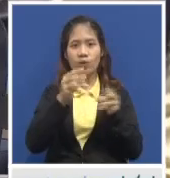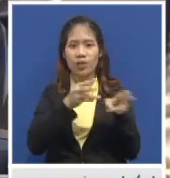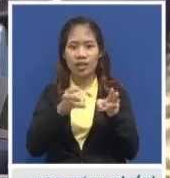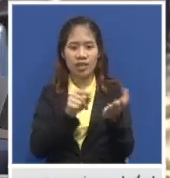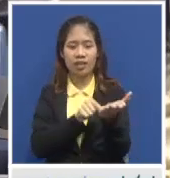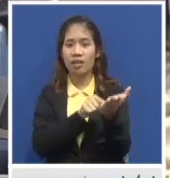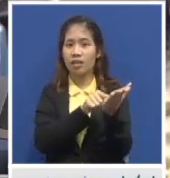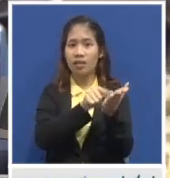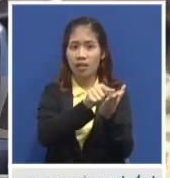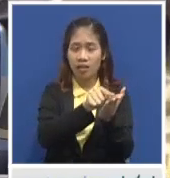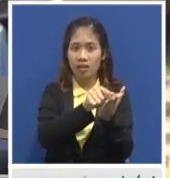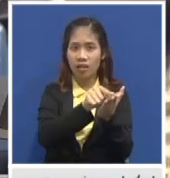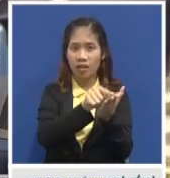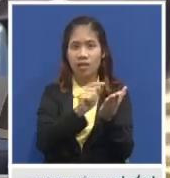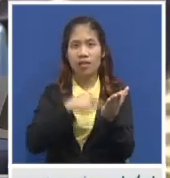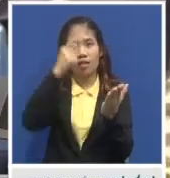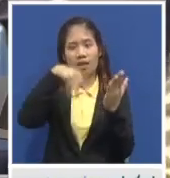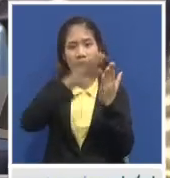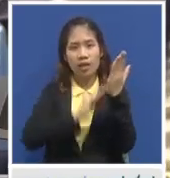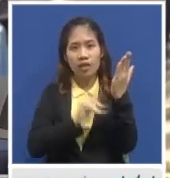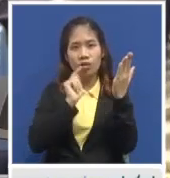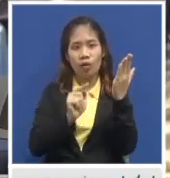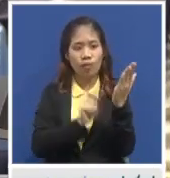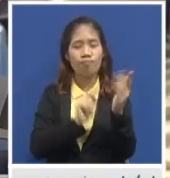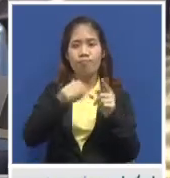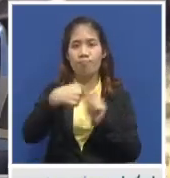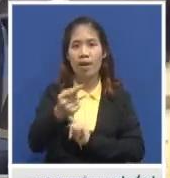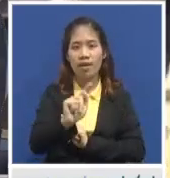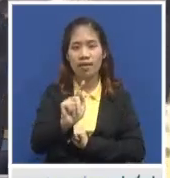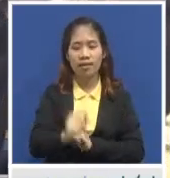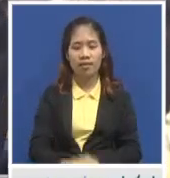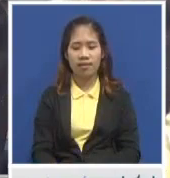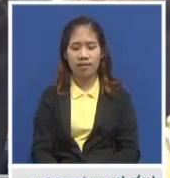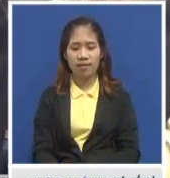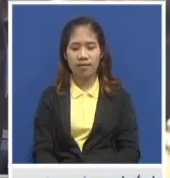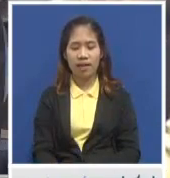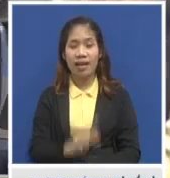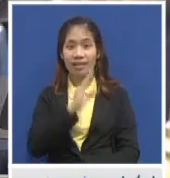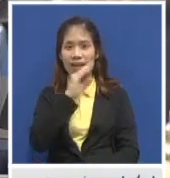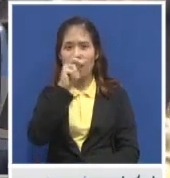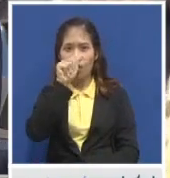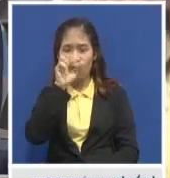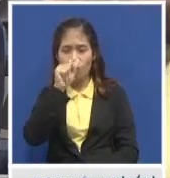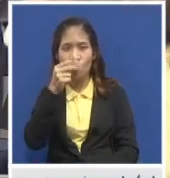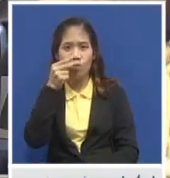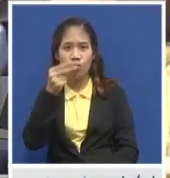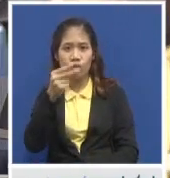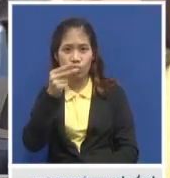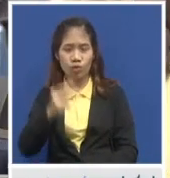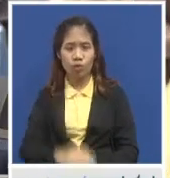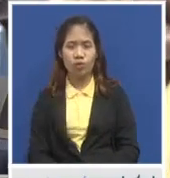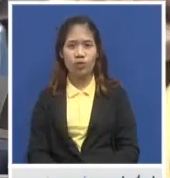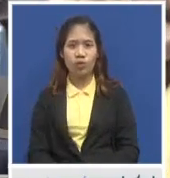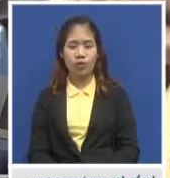การเดินไปสู่เป้าหมายนั้นประเทศไทยควรจะเดินไปในเส้นทางใดถ้าเราลองดูประเทศในภูมิภา